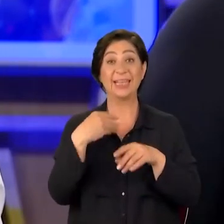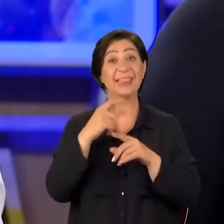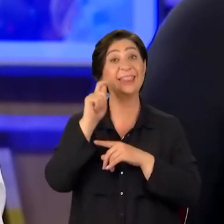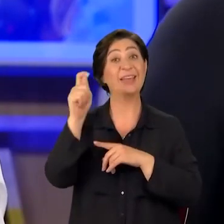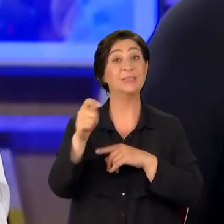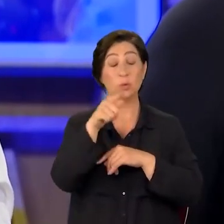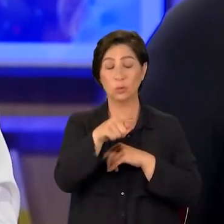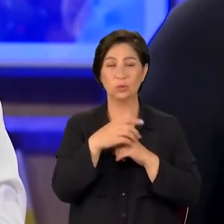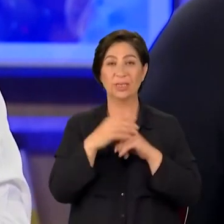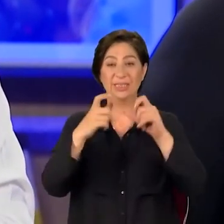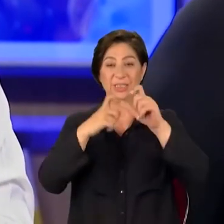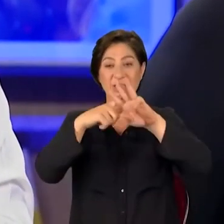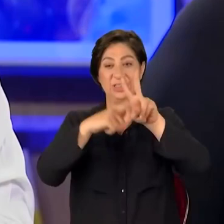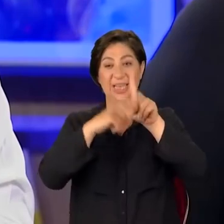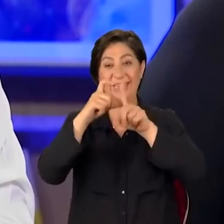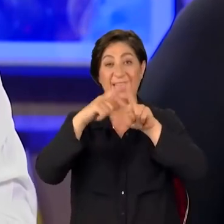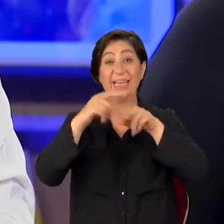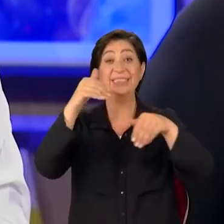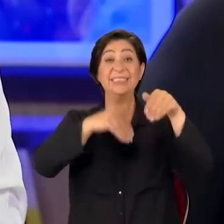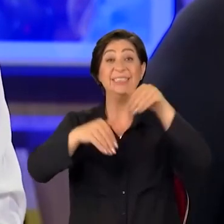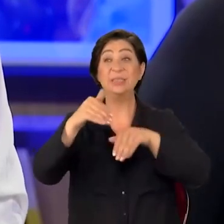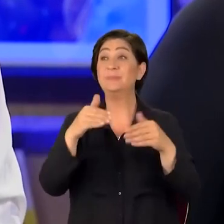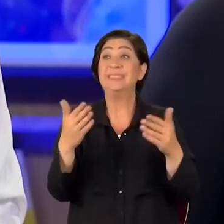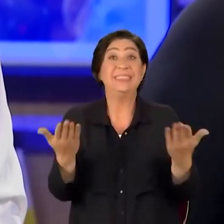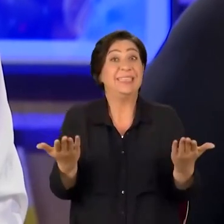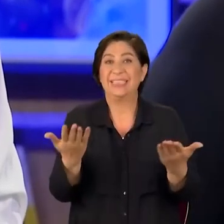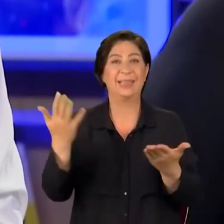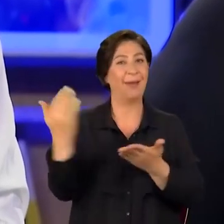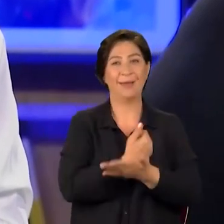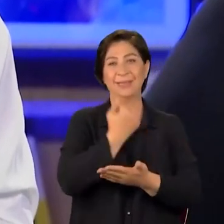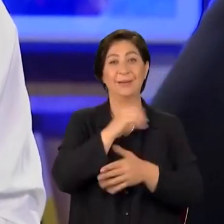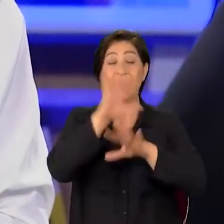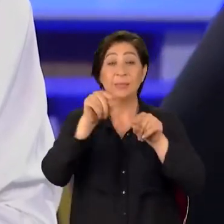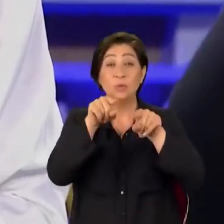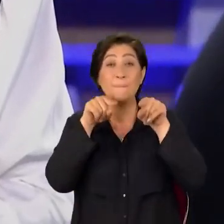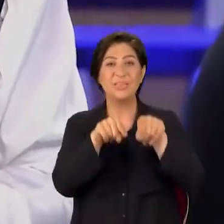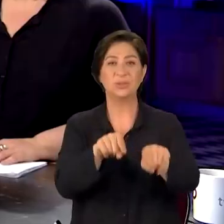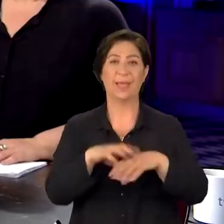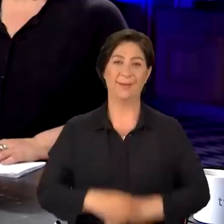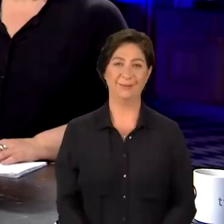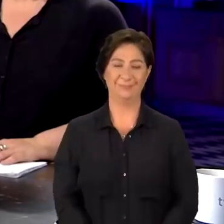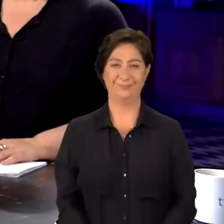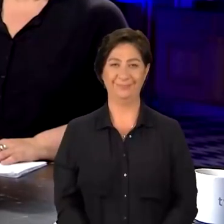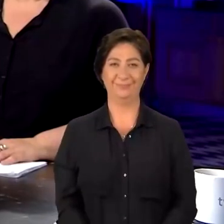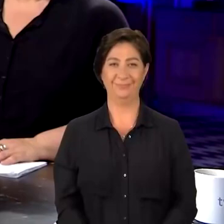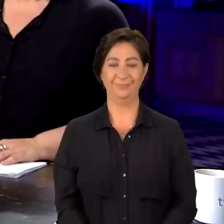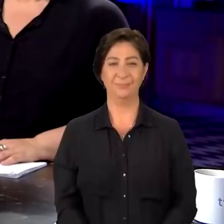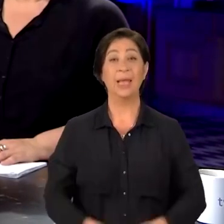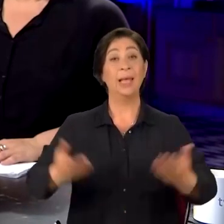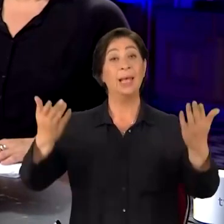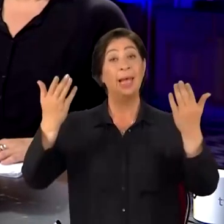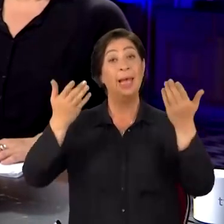herkese tavsiye ediyoruz Şeyda'nın seçim nasıl kazanılır? Çünkü herkes bunun peşinde. Şimdi